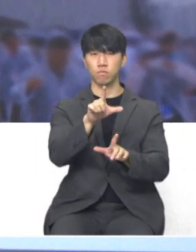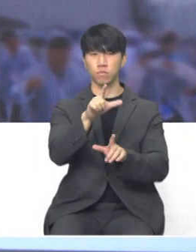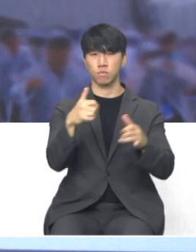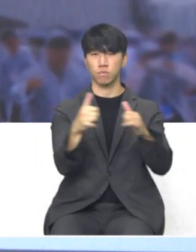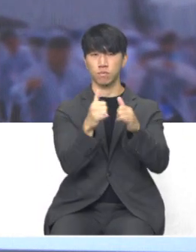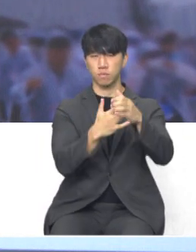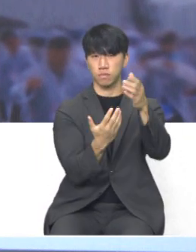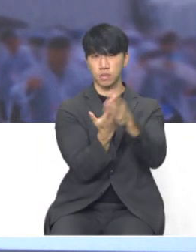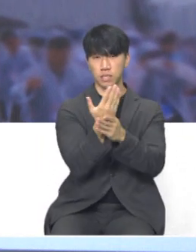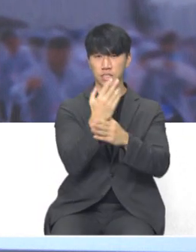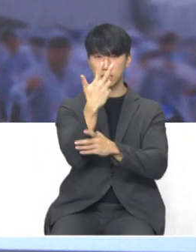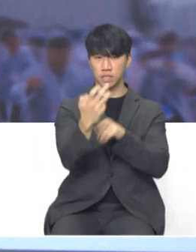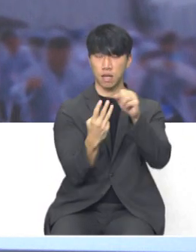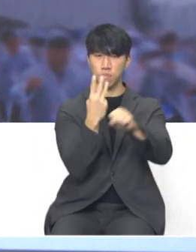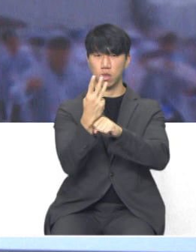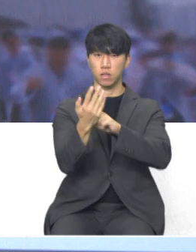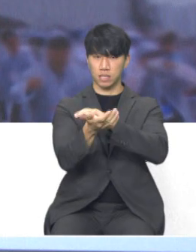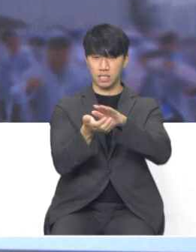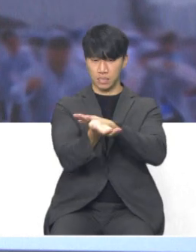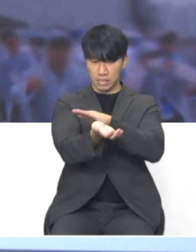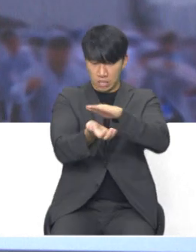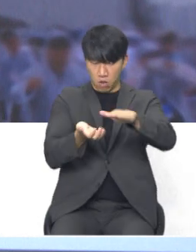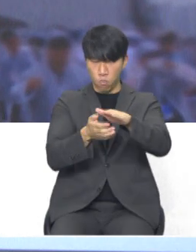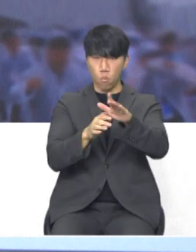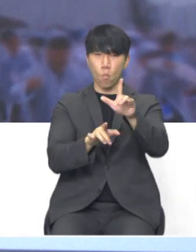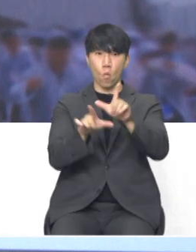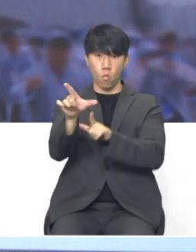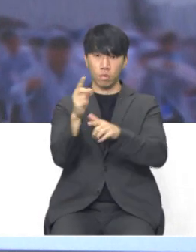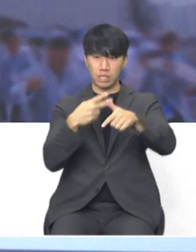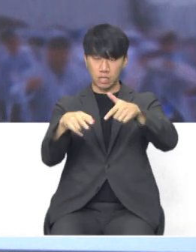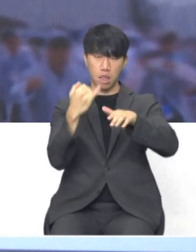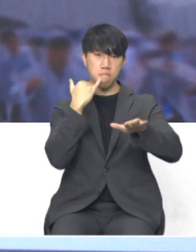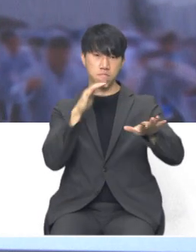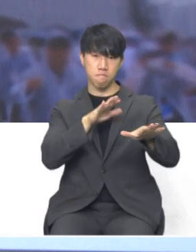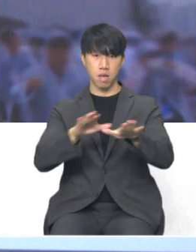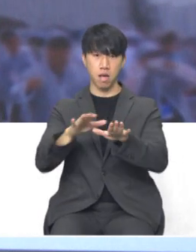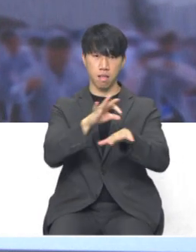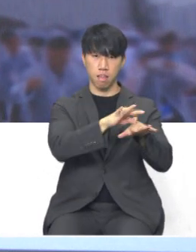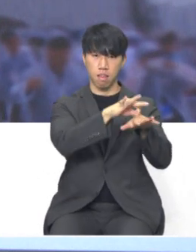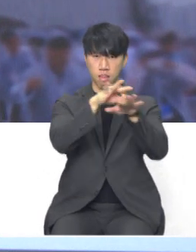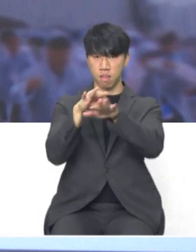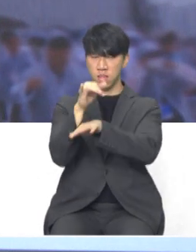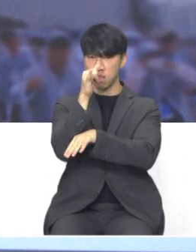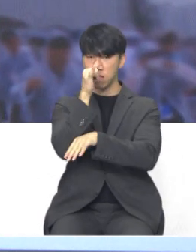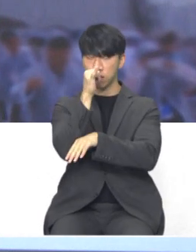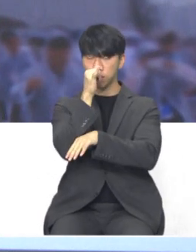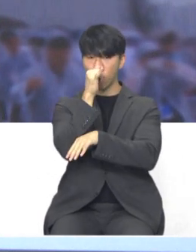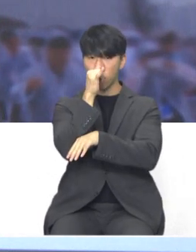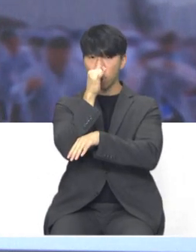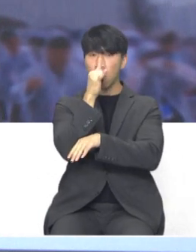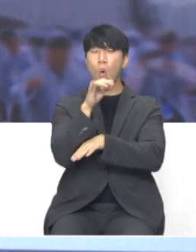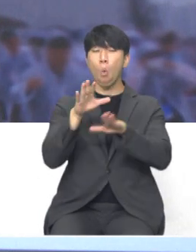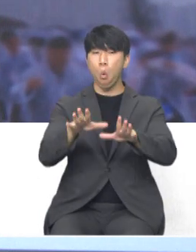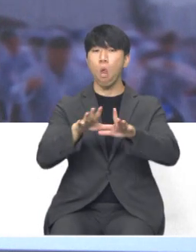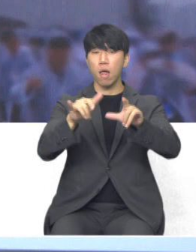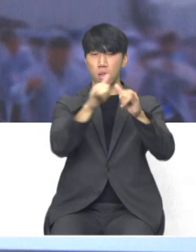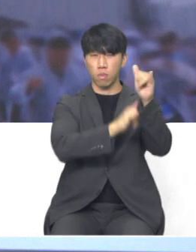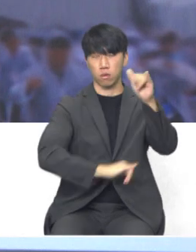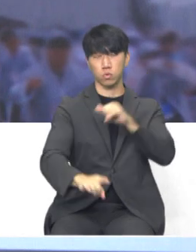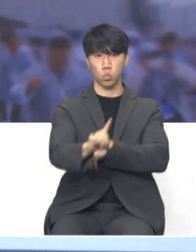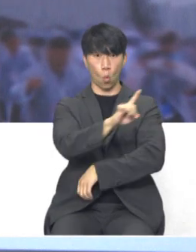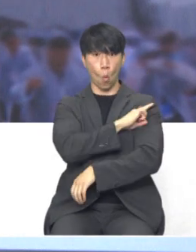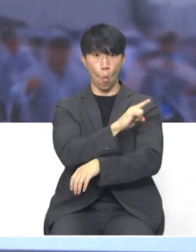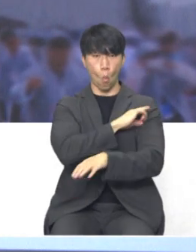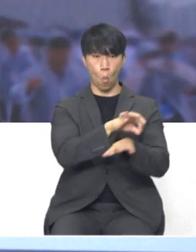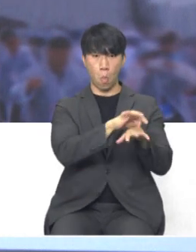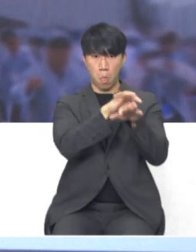73년 전 그날의 작전이 인천 앞바다에서 재현됐는데요. 특히 올해는 역대 최대 규모의 재현 행사를 시작으로 엿새